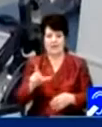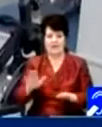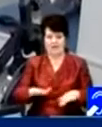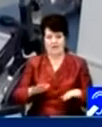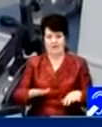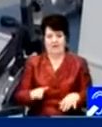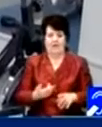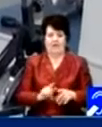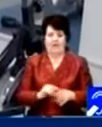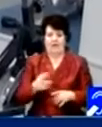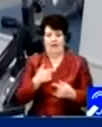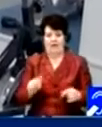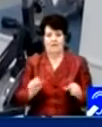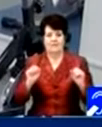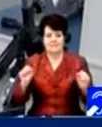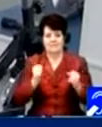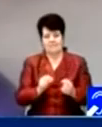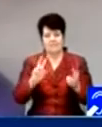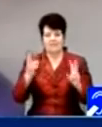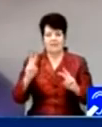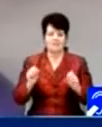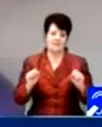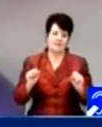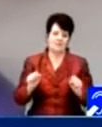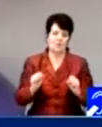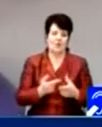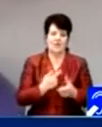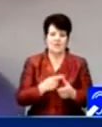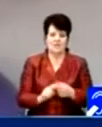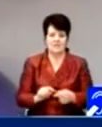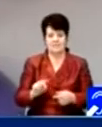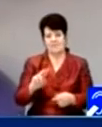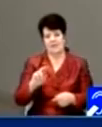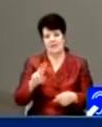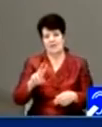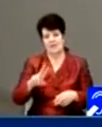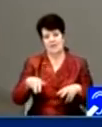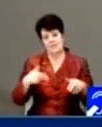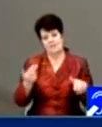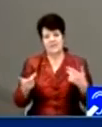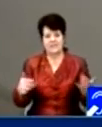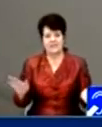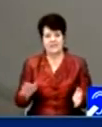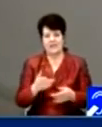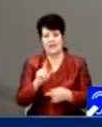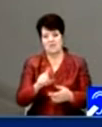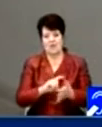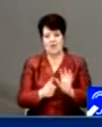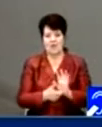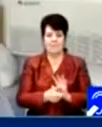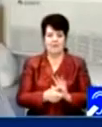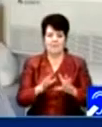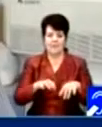aici și alte activități precum dansuri sportive, lupte, gimnastică sau șah. Mai mult de atât, ei au parte și de un cabinet de